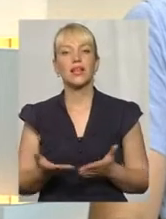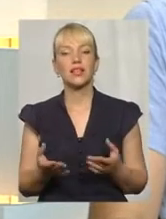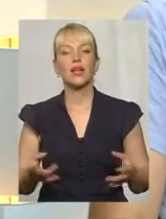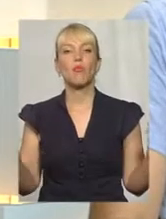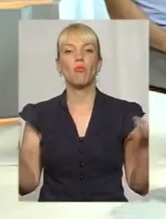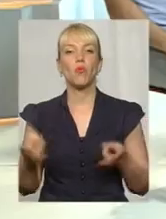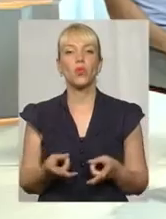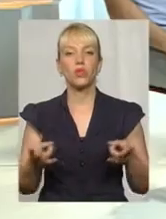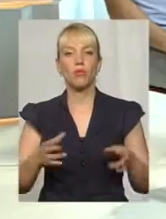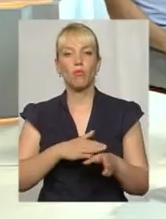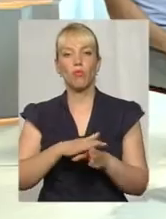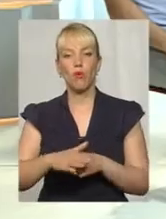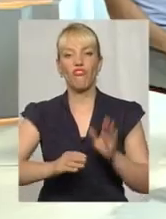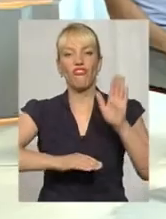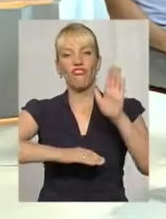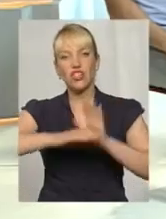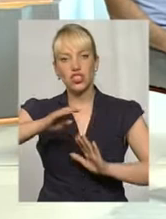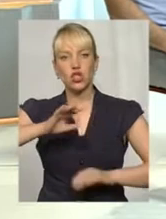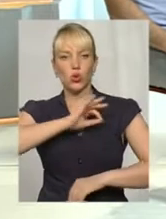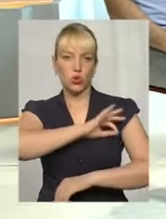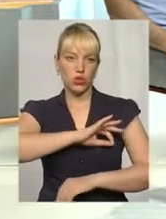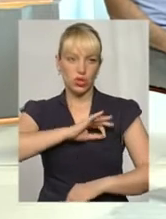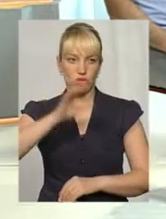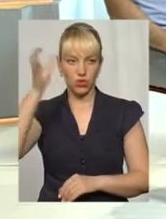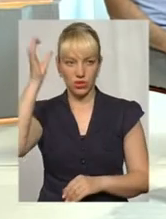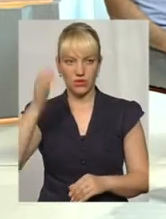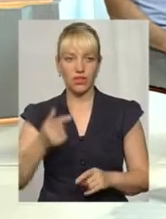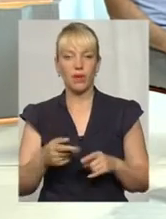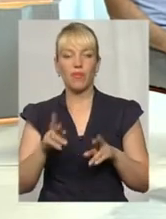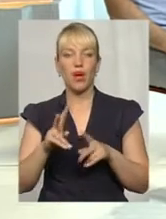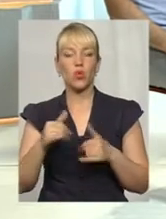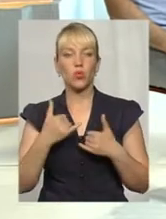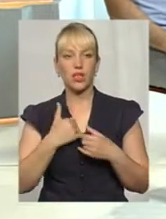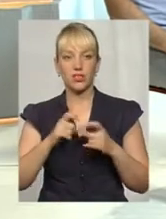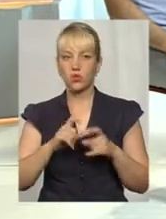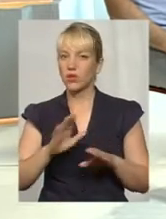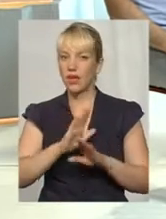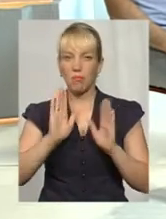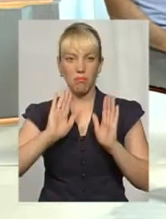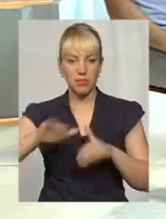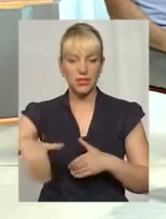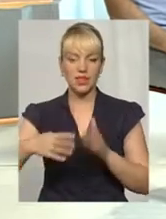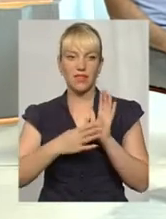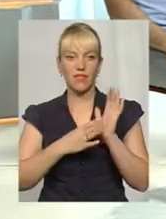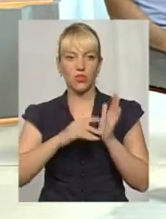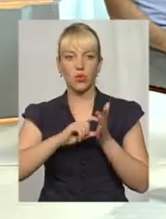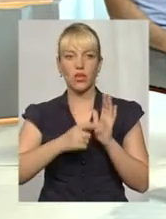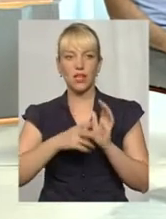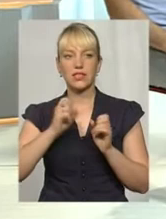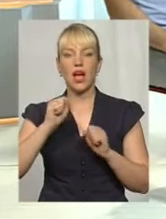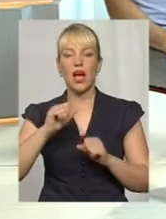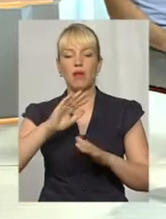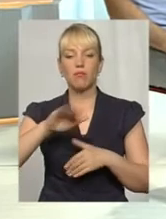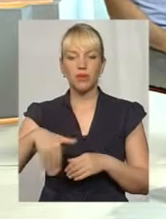потребують повної саме вищої юридичної магістратури, освіти. Так? Тобто, так як в нас в школі, не після 9 класу, скажімо, а після 11-го у нас